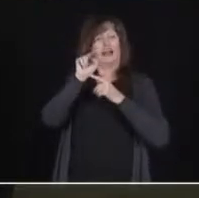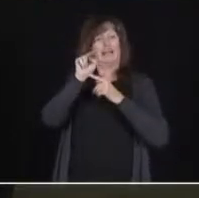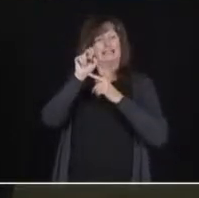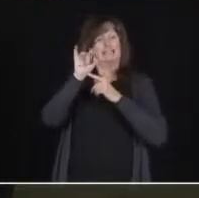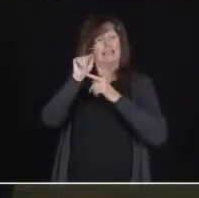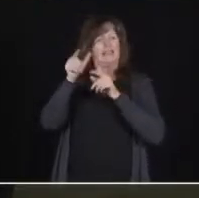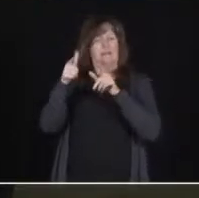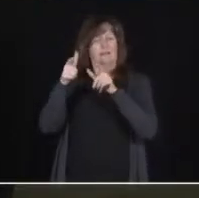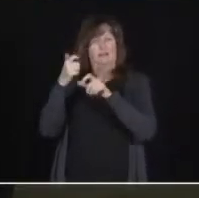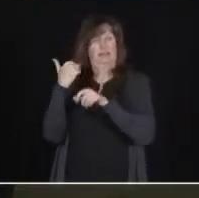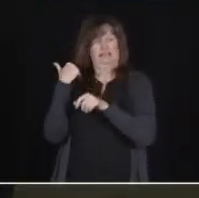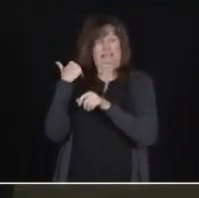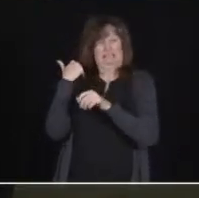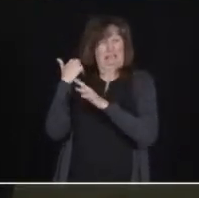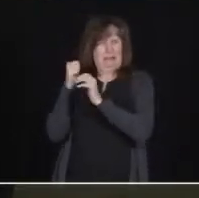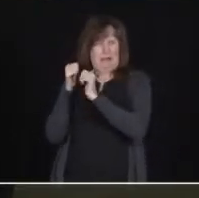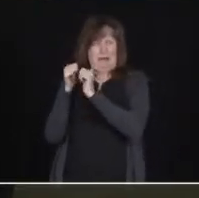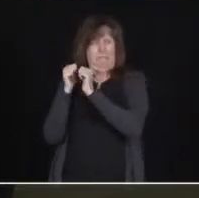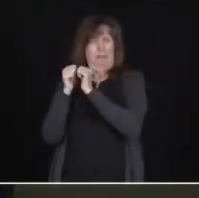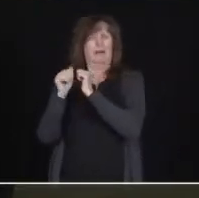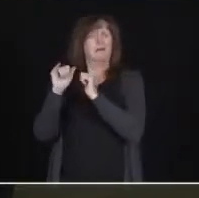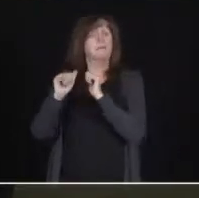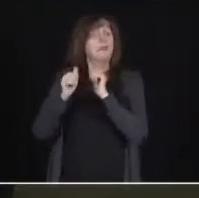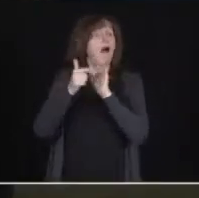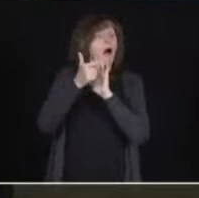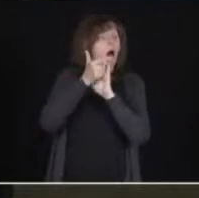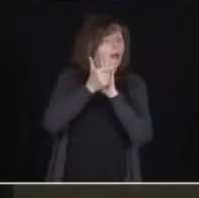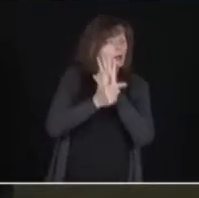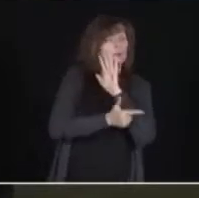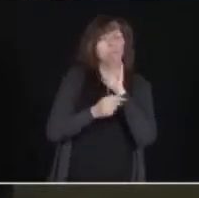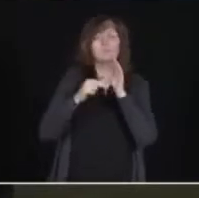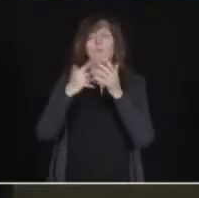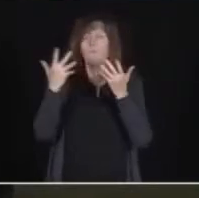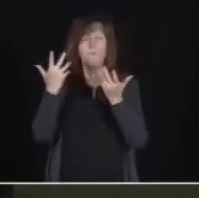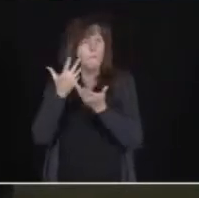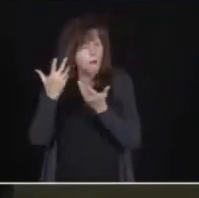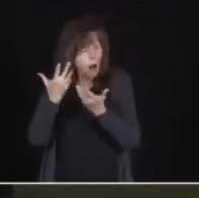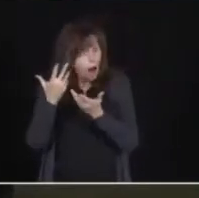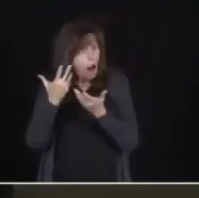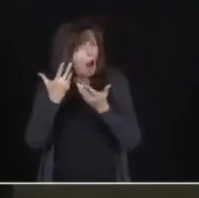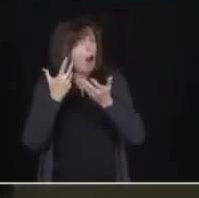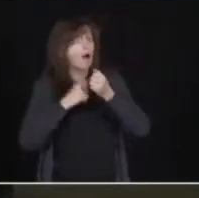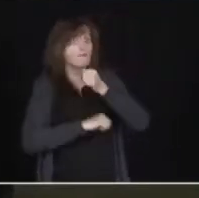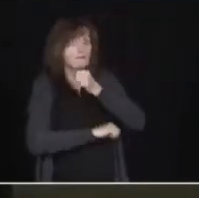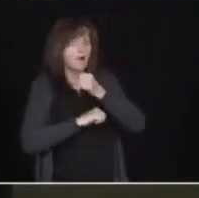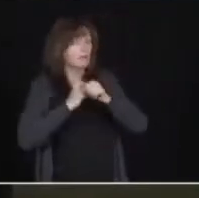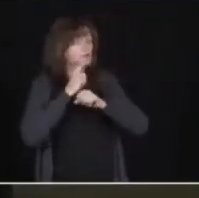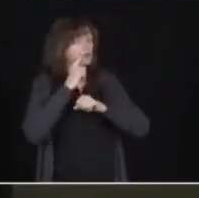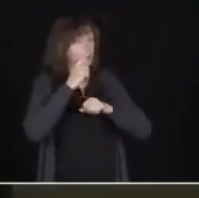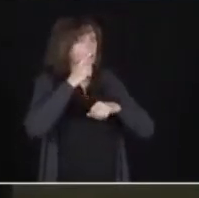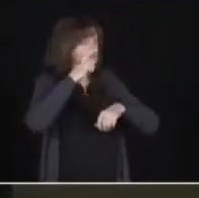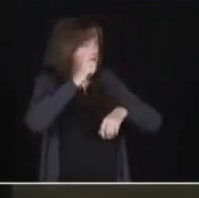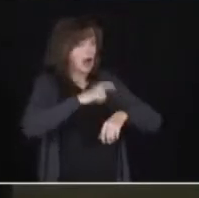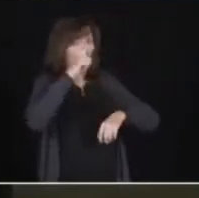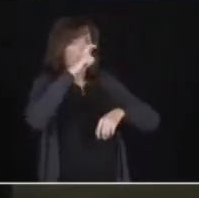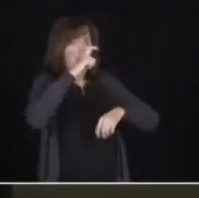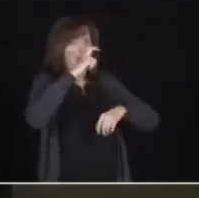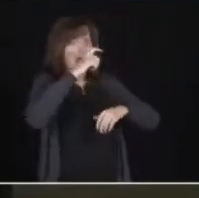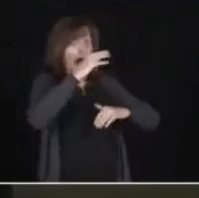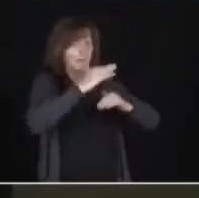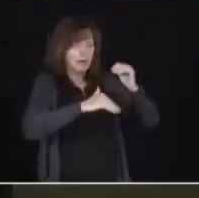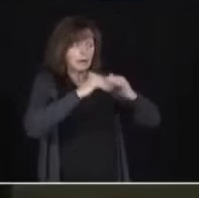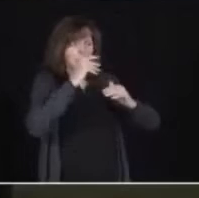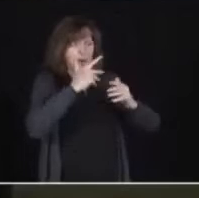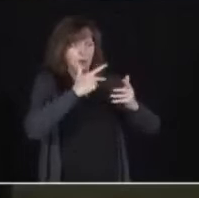measures are intended to be backstops to prevent significant delays if we are unable to reach an agreement with our partners. We